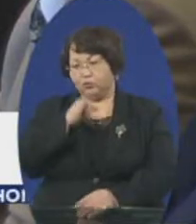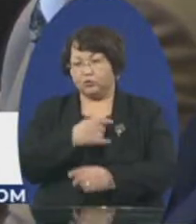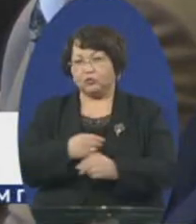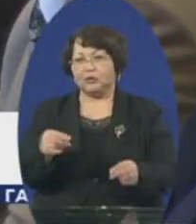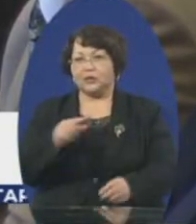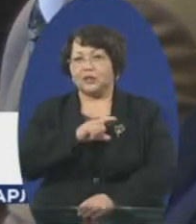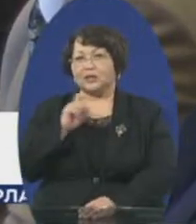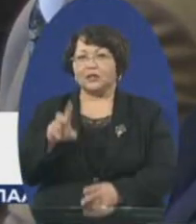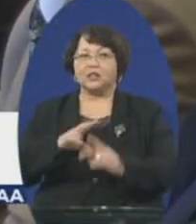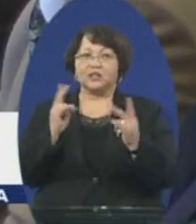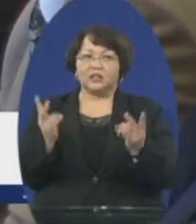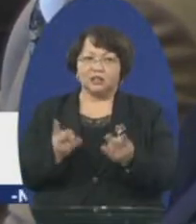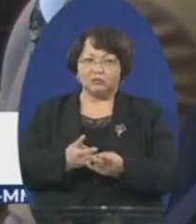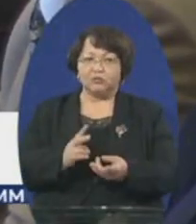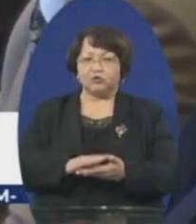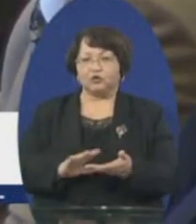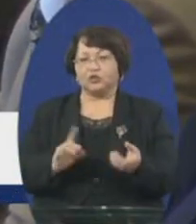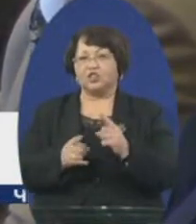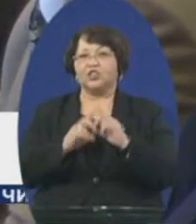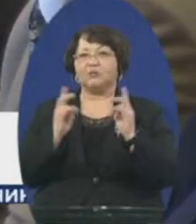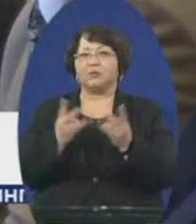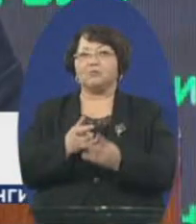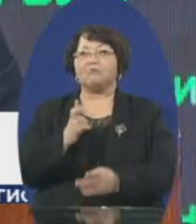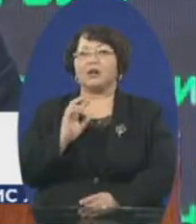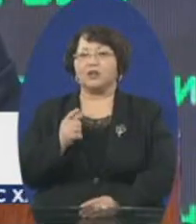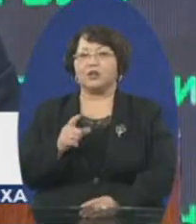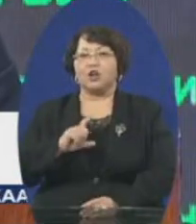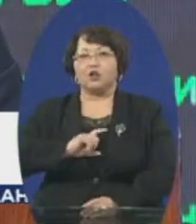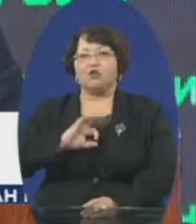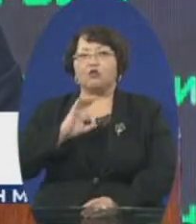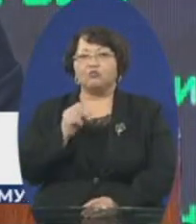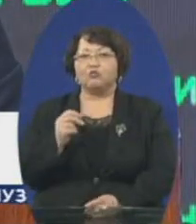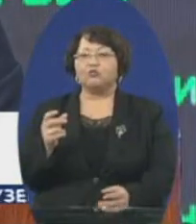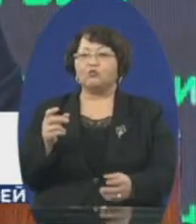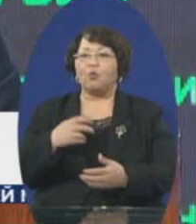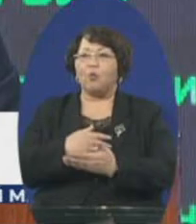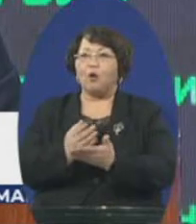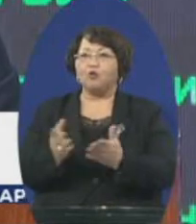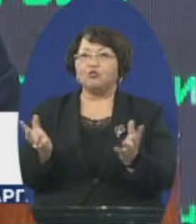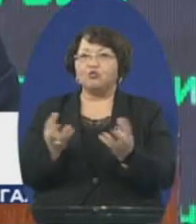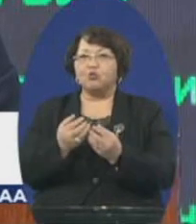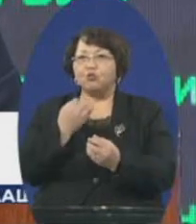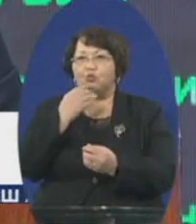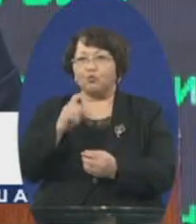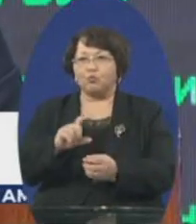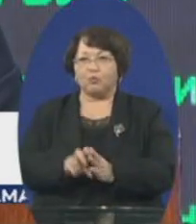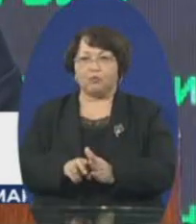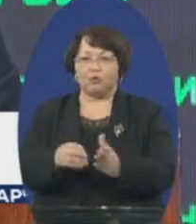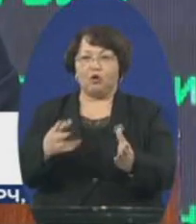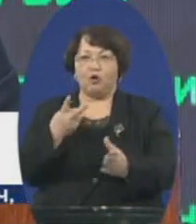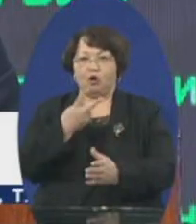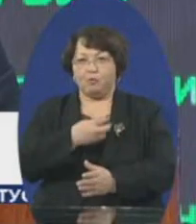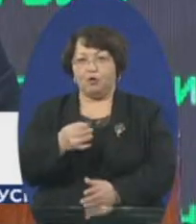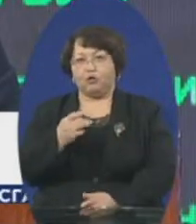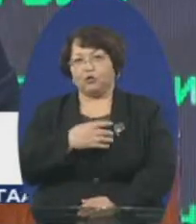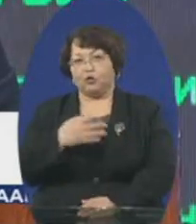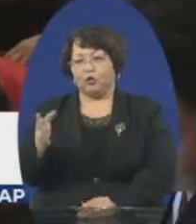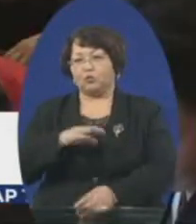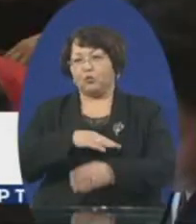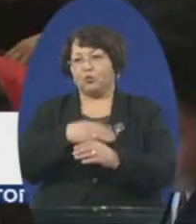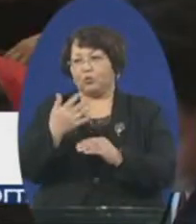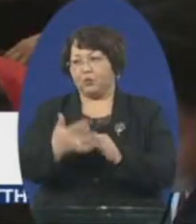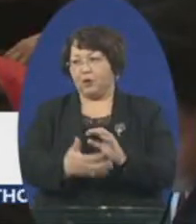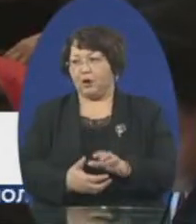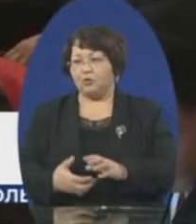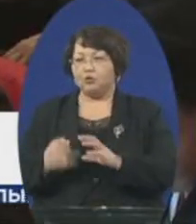шилжиж нийгмийн баялагаа өмж хөрөнгөө хөвчлөхдөө цөөхөн хүмүүст боломж олгосон. За дараа нь 2000 он гараад уулуурхаан салбарт хөрөнгө оруулах түүнээс ашиг